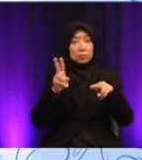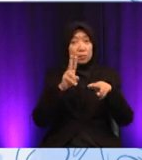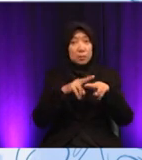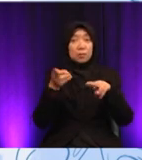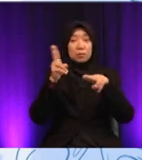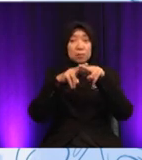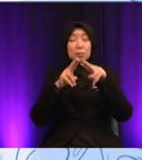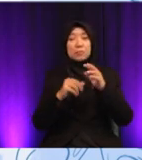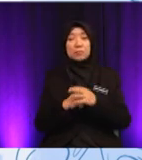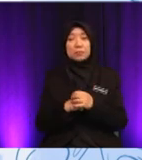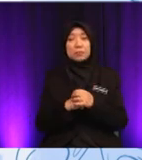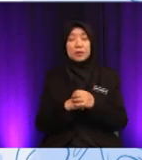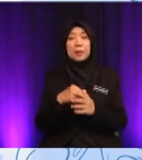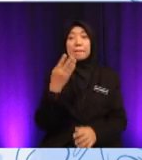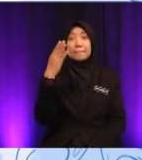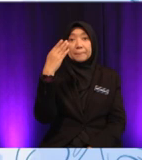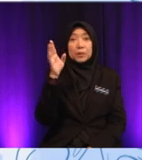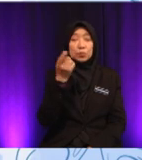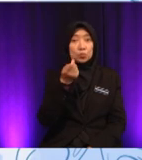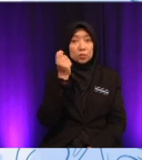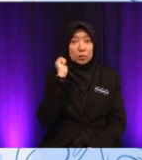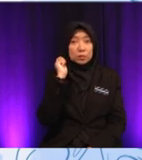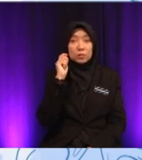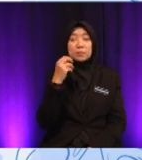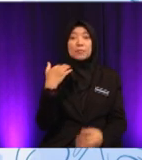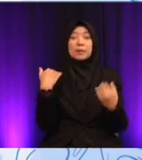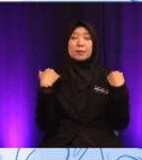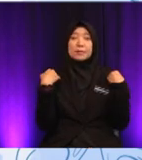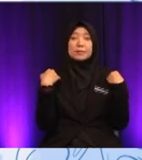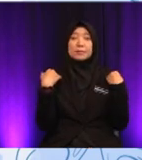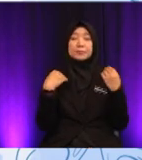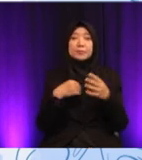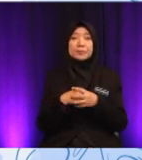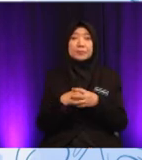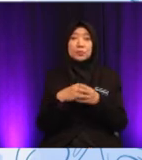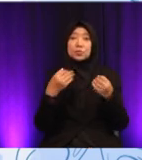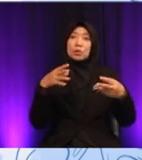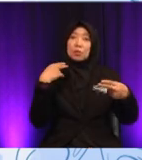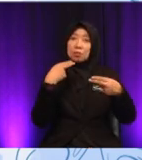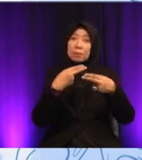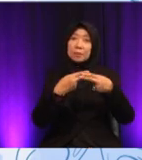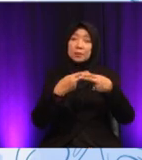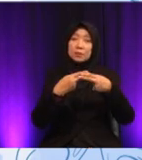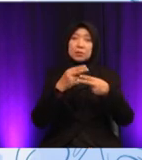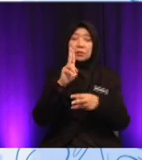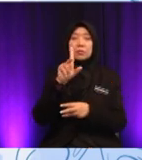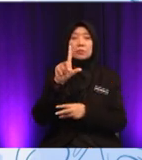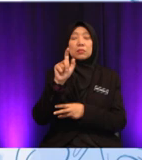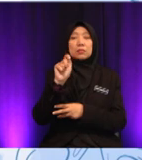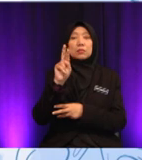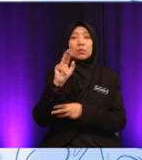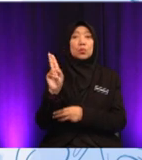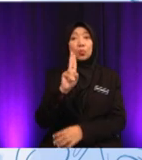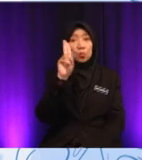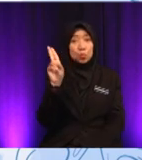yang bintang warna biru yang kita tunjukkan tadi dia berada di sana dan mendekati Ungu Jadi apa yang